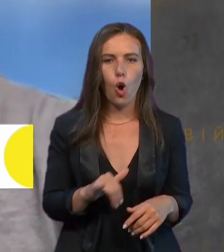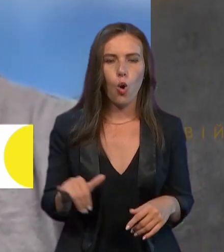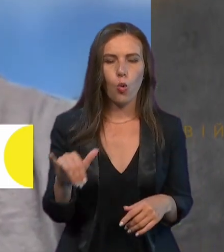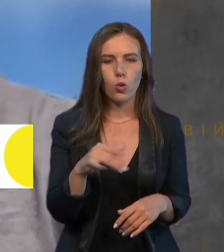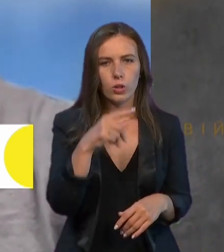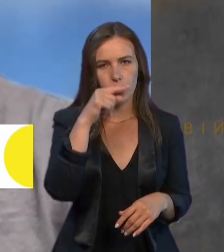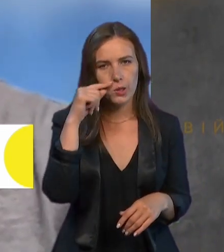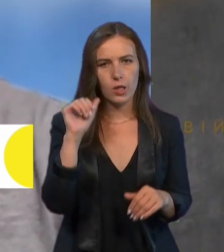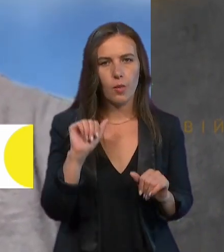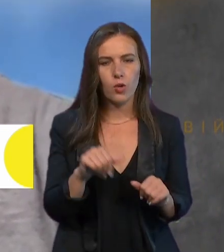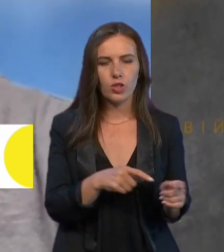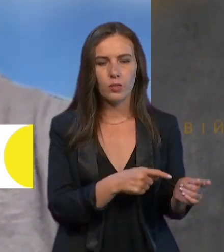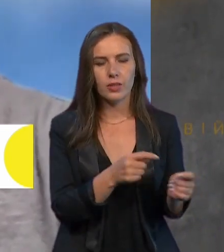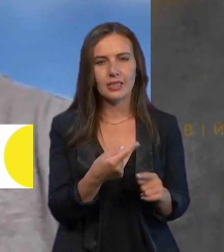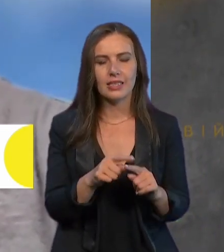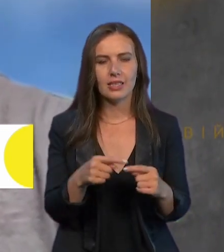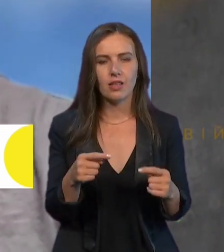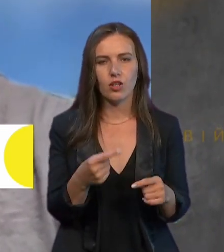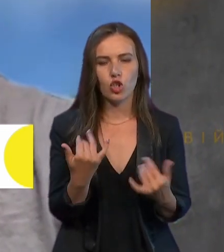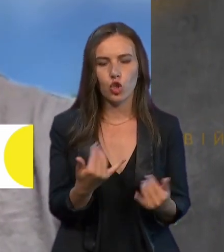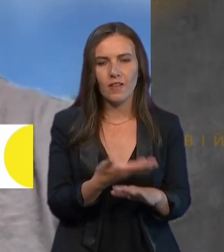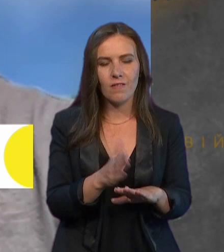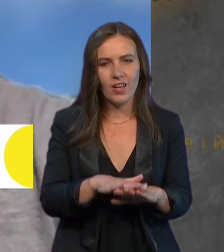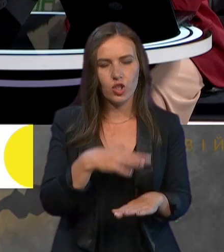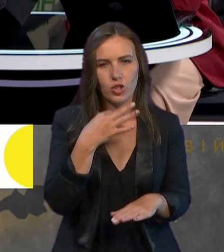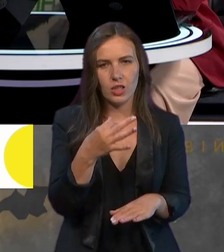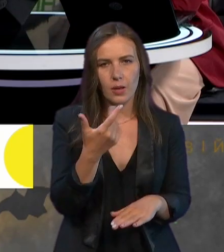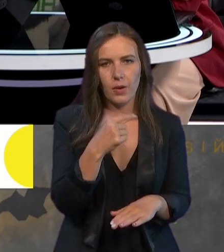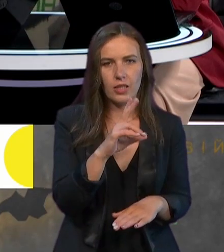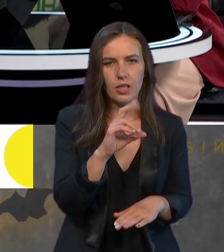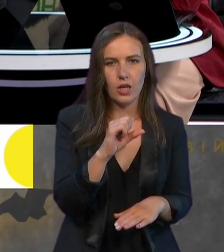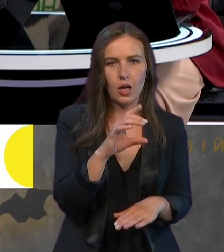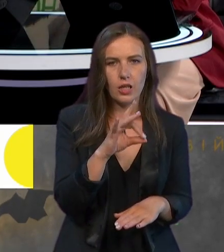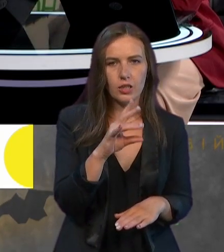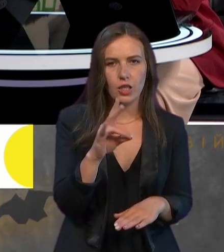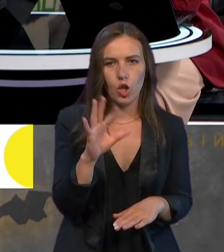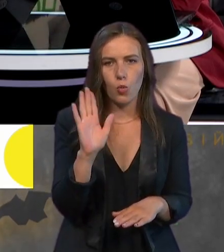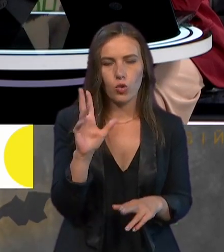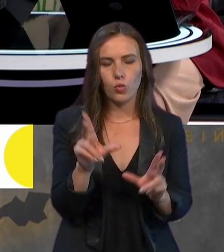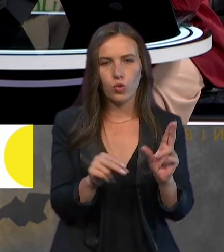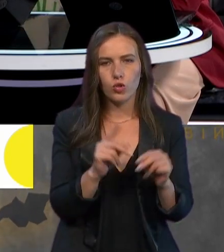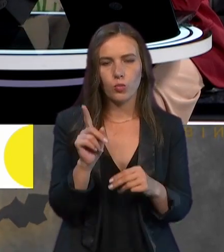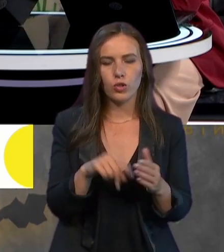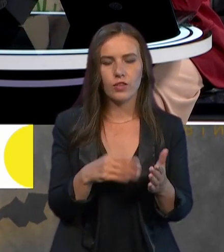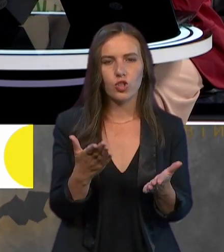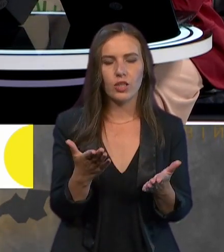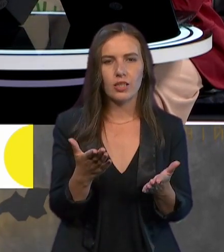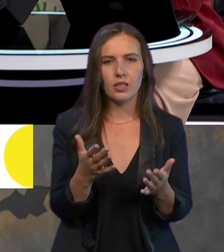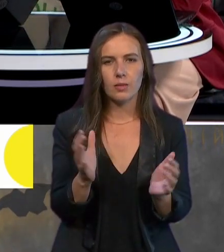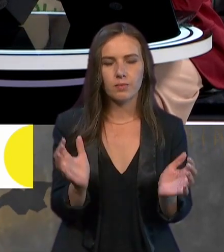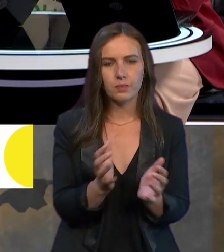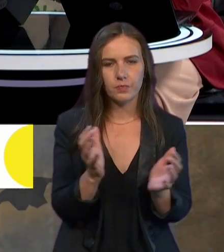росіяни можуть перемістити ці колекції, на жаль, сьогодні важко сказати. Пані Катерино, будемо сподіватися, що якісь, бодай,